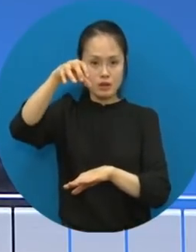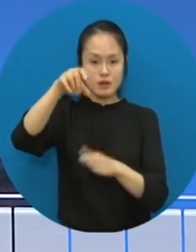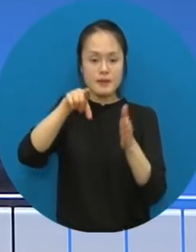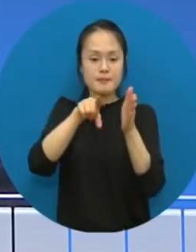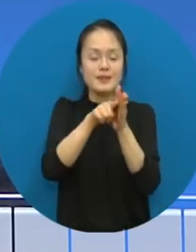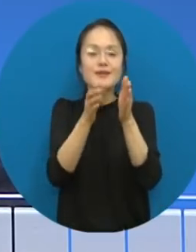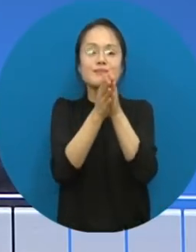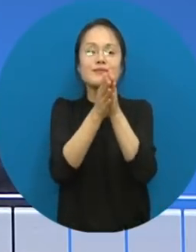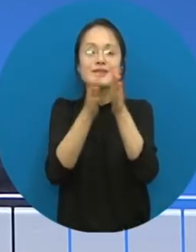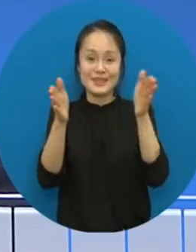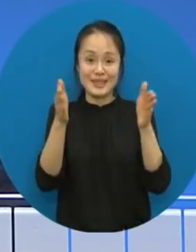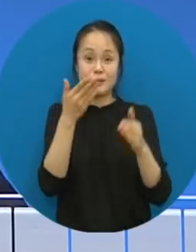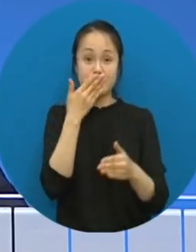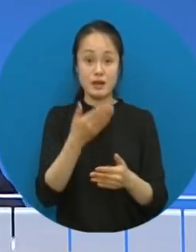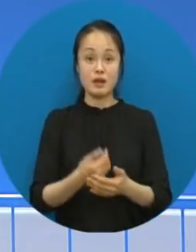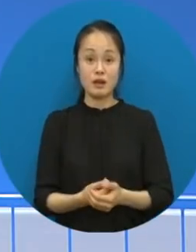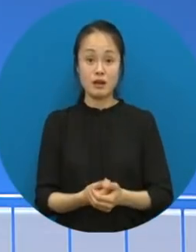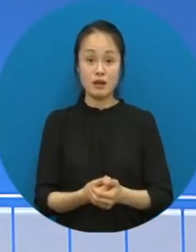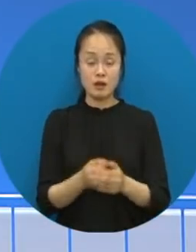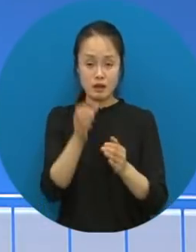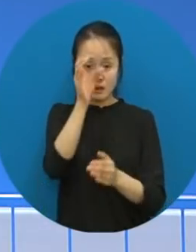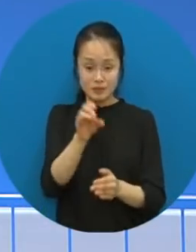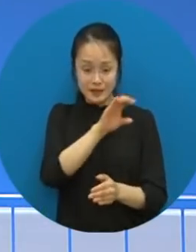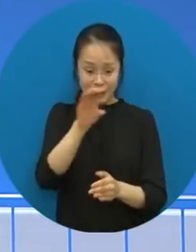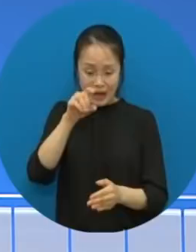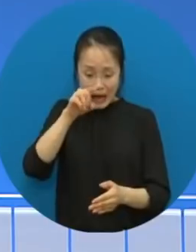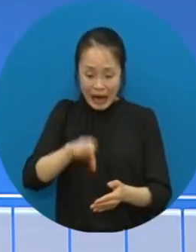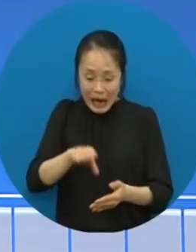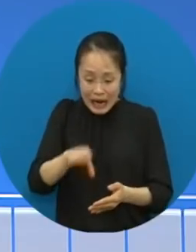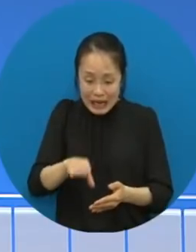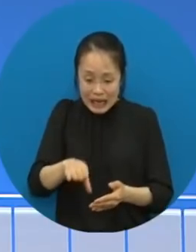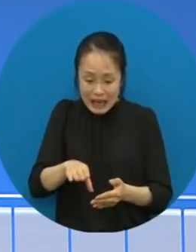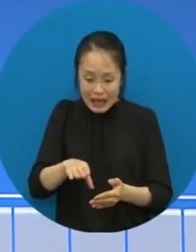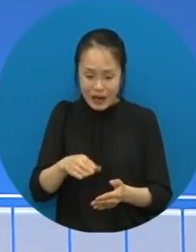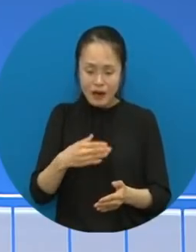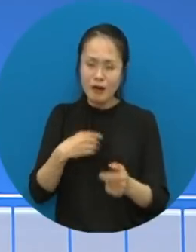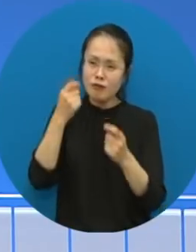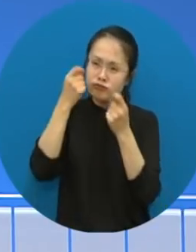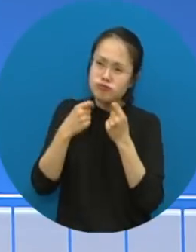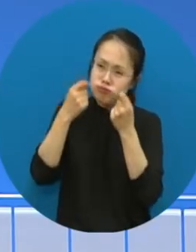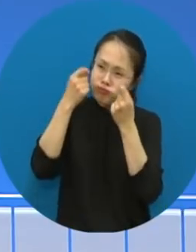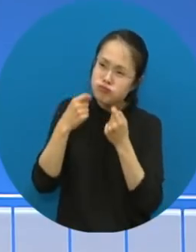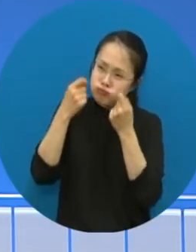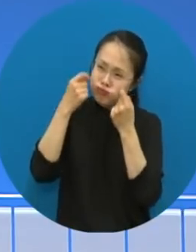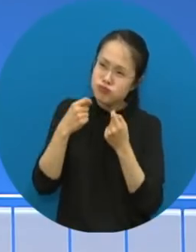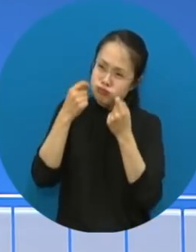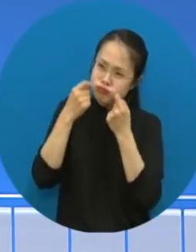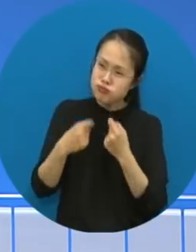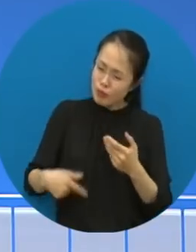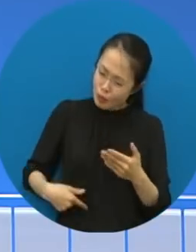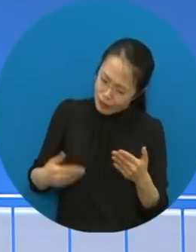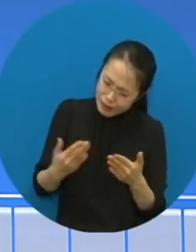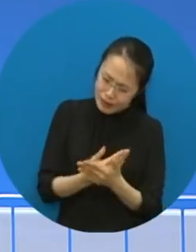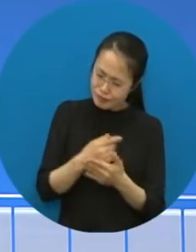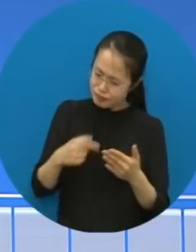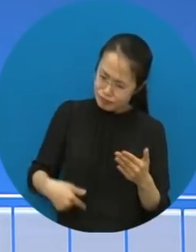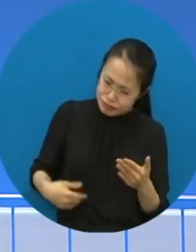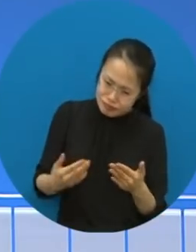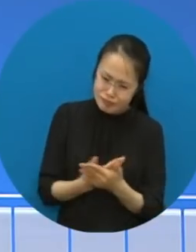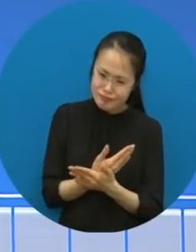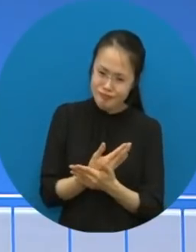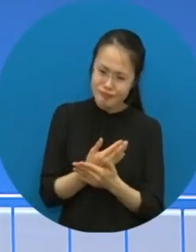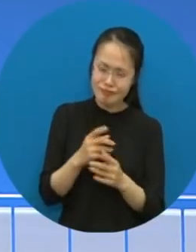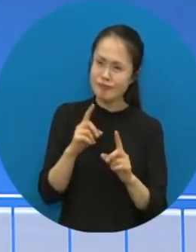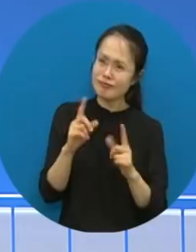됩니다. 십자가 밑에서 맨날 울고 막 어 하나님 미안해요 이거 해도 안 됩니다. 감정이 아무리 길어도 안 됩니다.